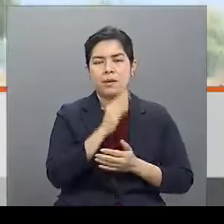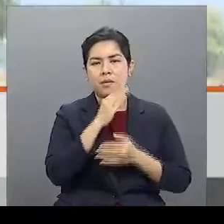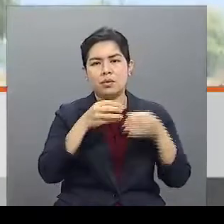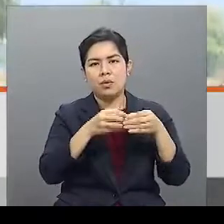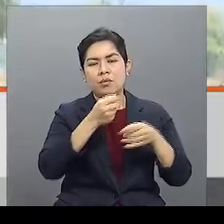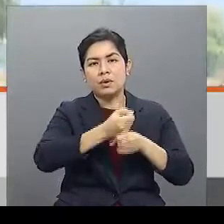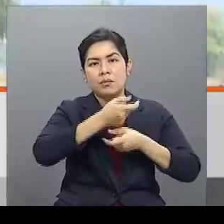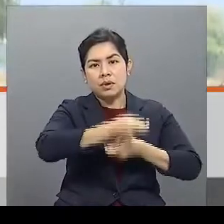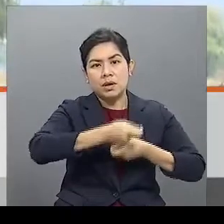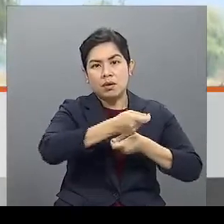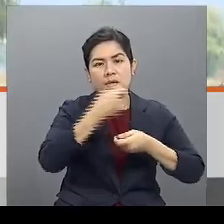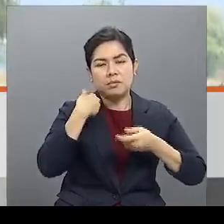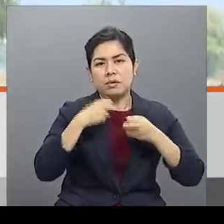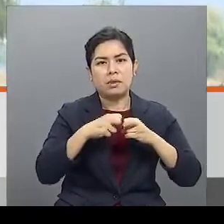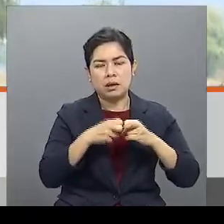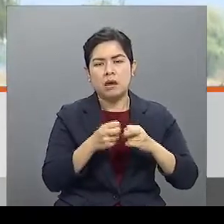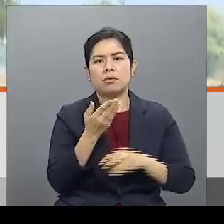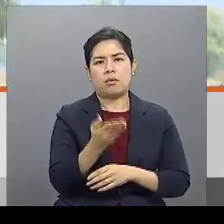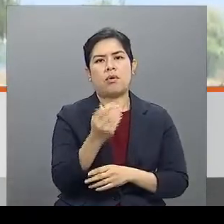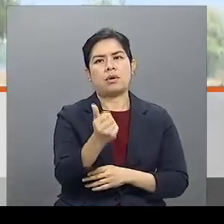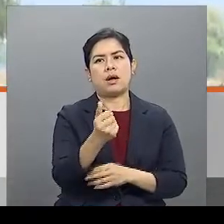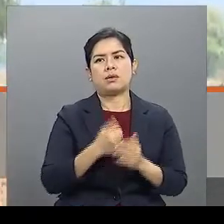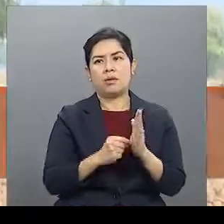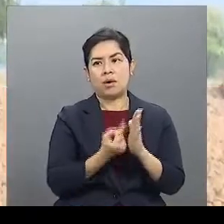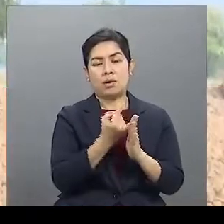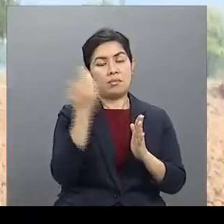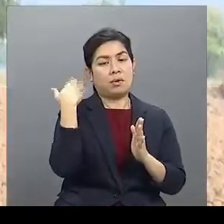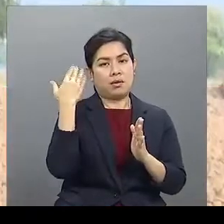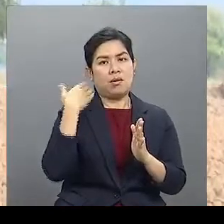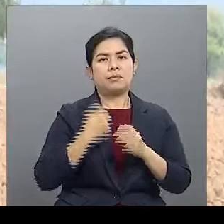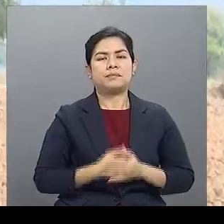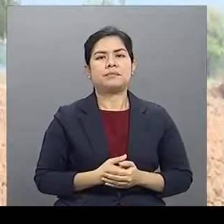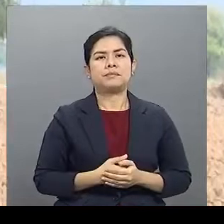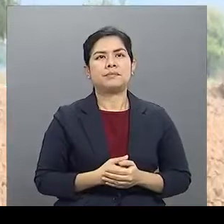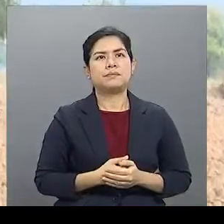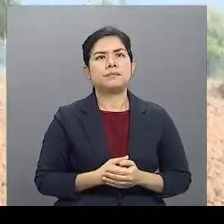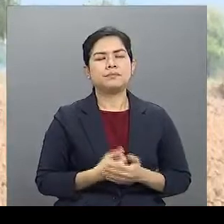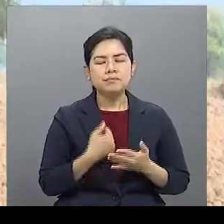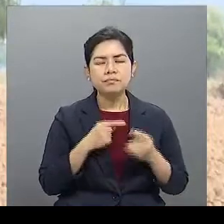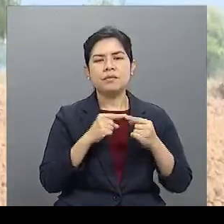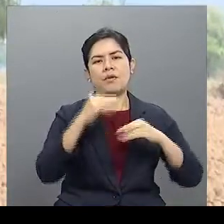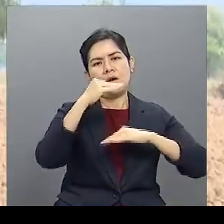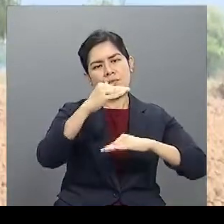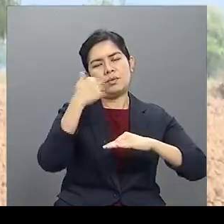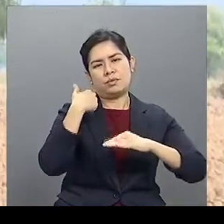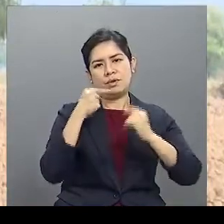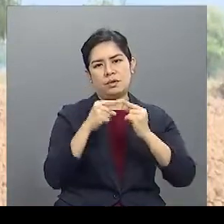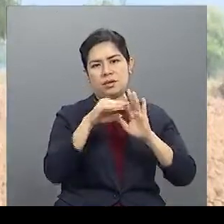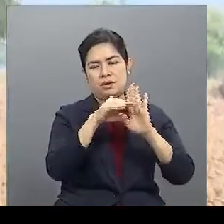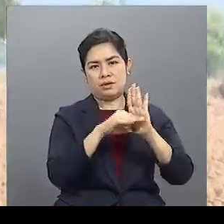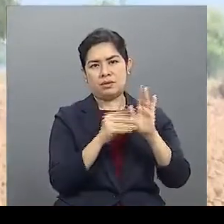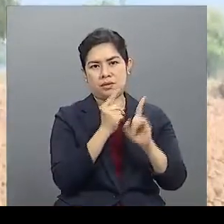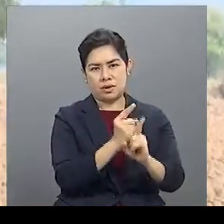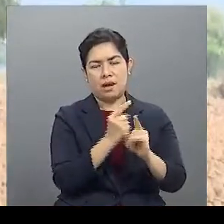ให้เบิดละว่าตั้งแต่เฮ็ดทรงเพิ่น เป็นโควต้า เป็นโควต้า พอได้โควต้าเท่าไหร่ครับพอ ปีนี้เพิ่นเปิ